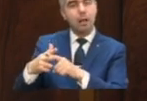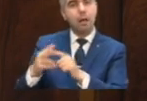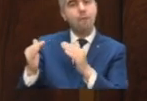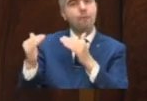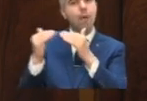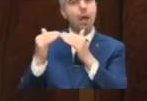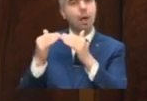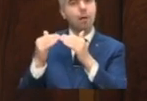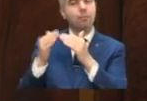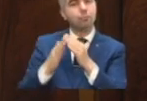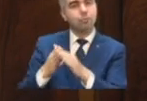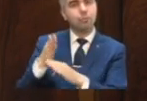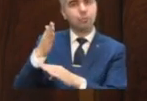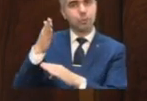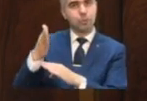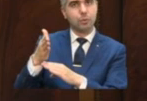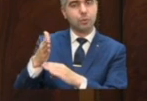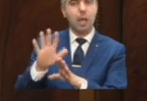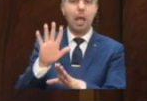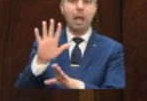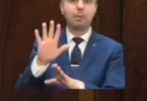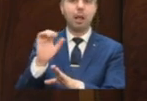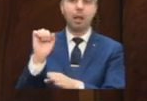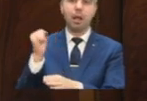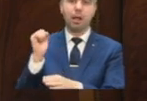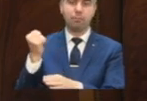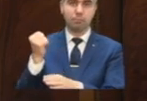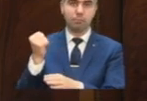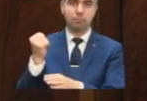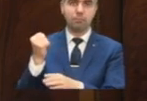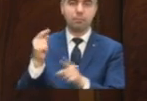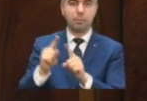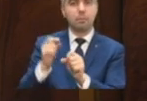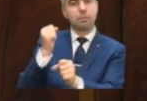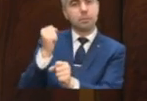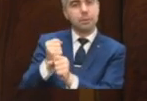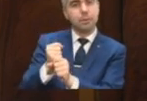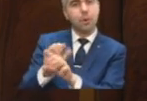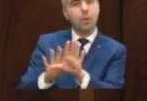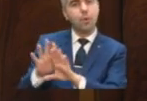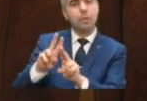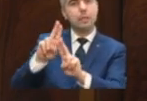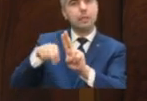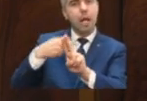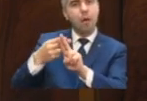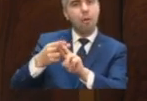معاه، مشينا لهنا دوزنا 50 عاوتاني واحد الجزء ديال الجهد ديالنا كندوزوه غير في الاجوبه